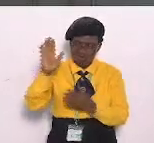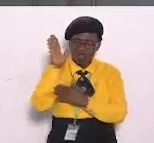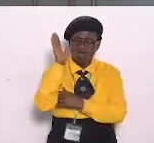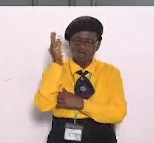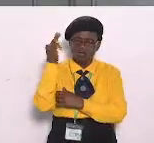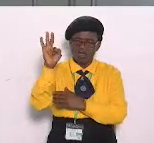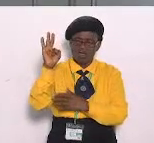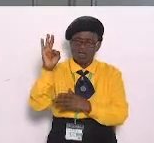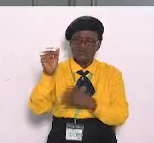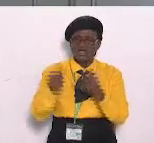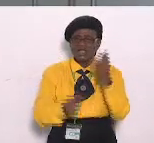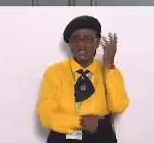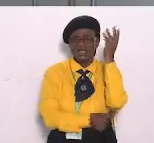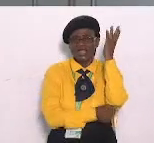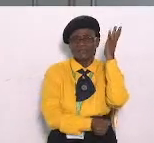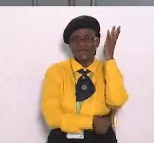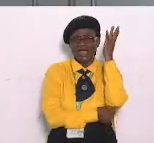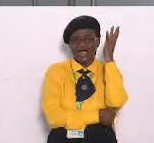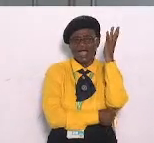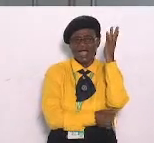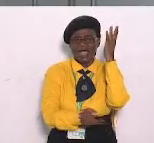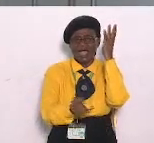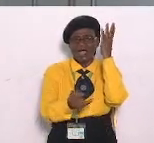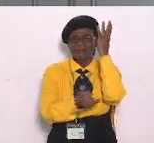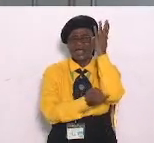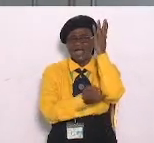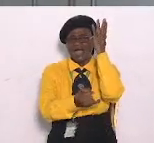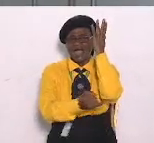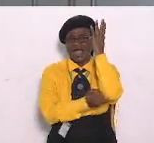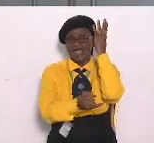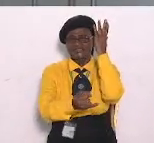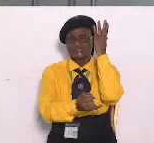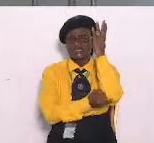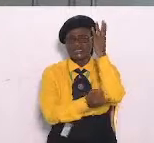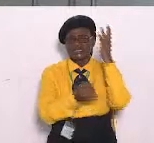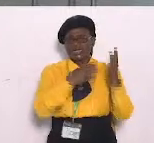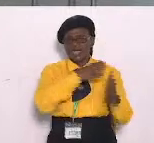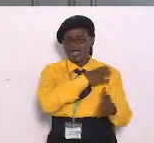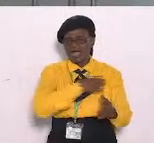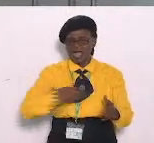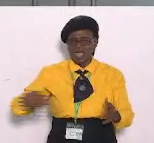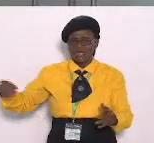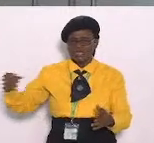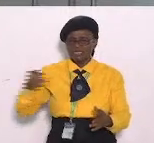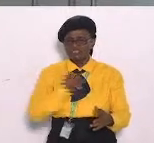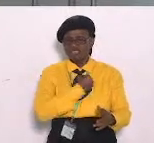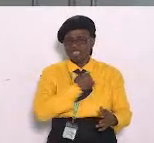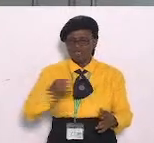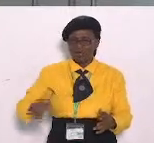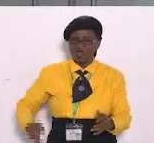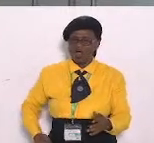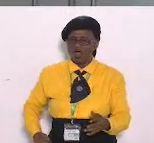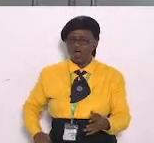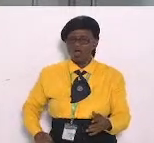dieu d' Abraham Isaac et